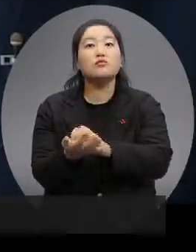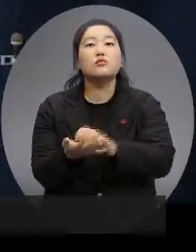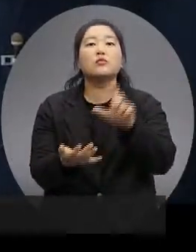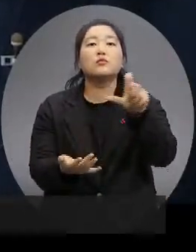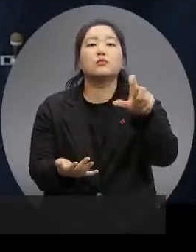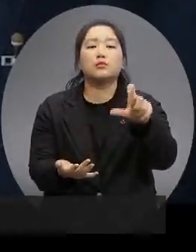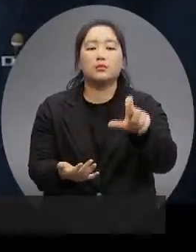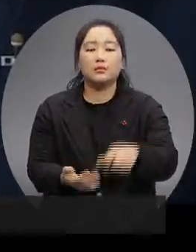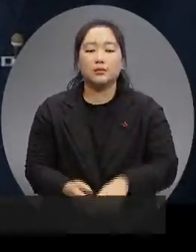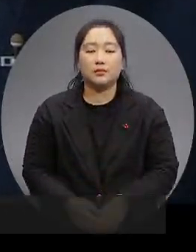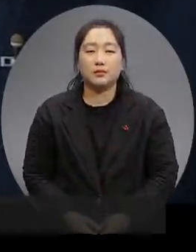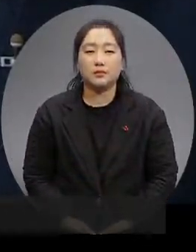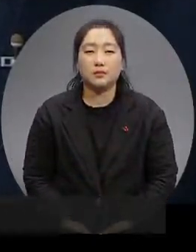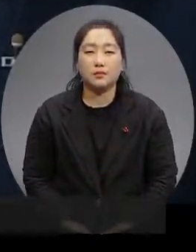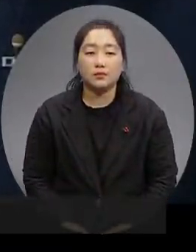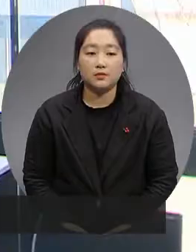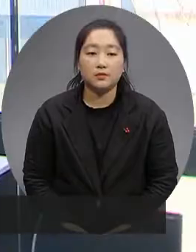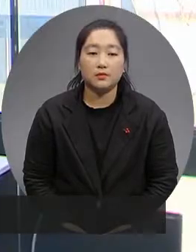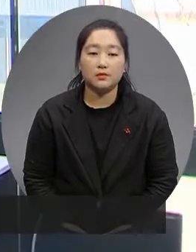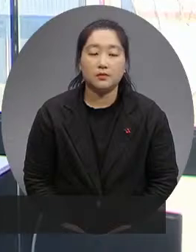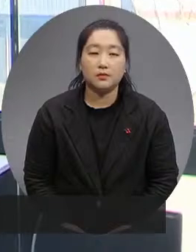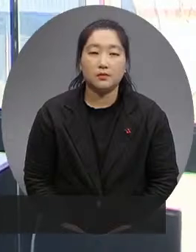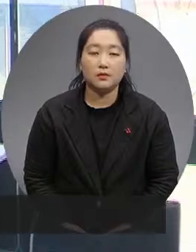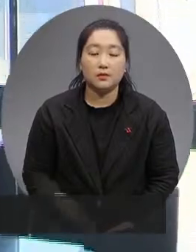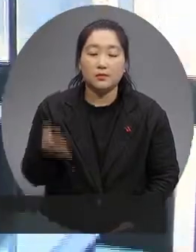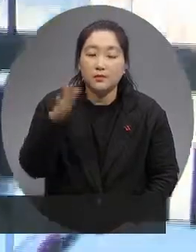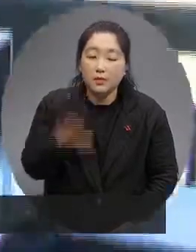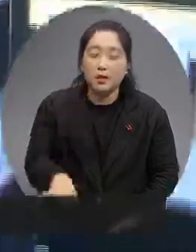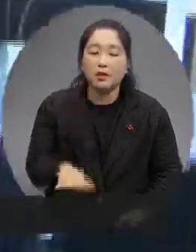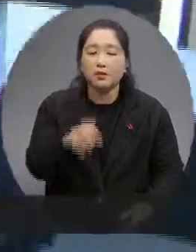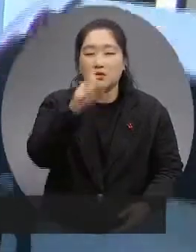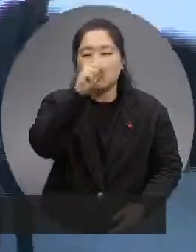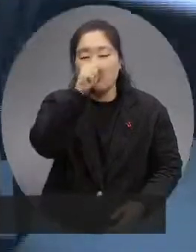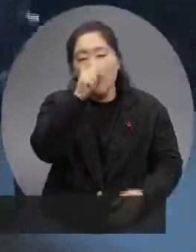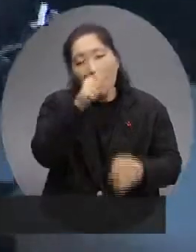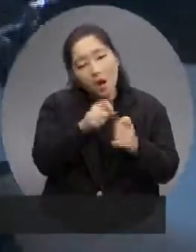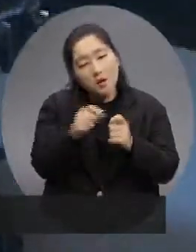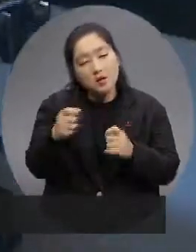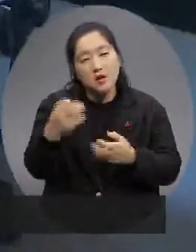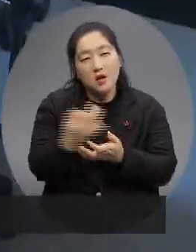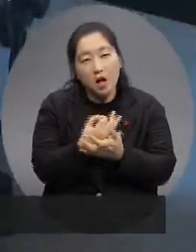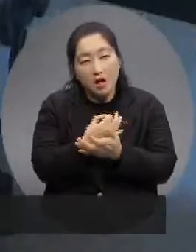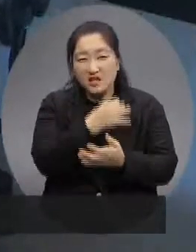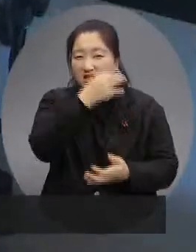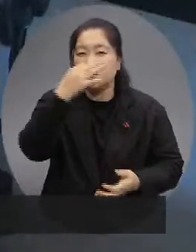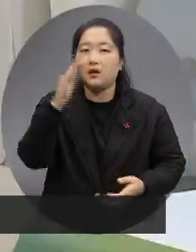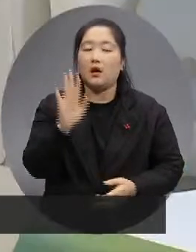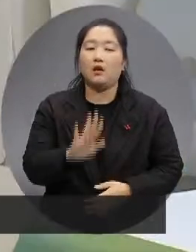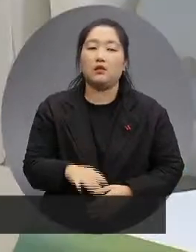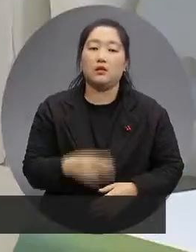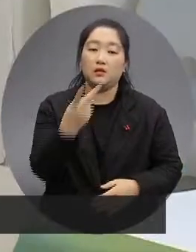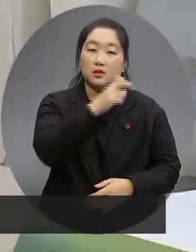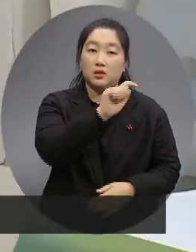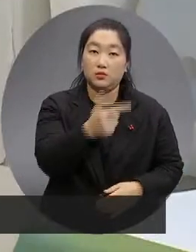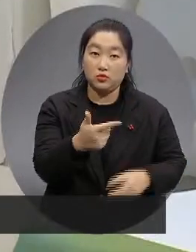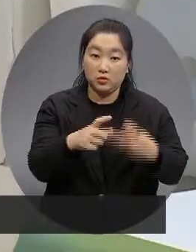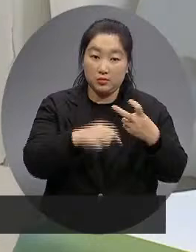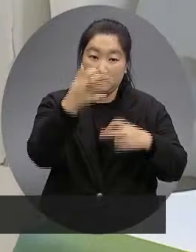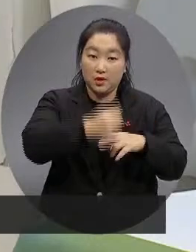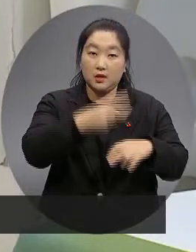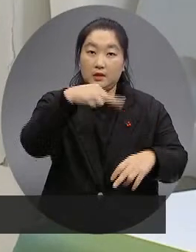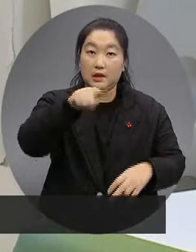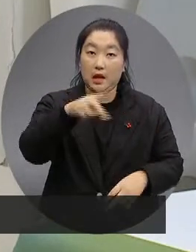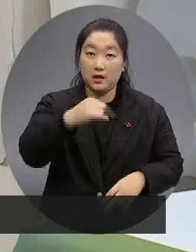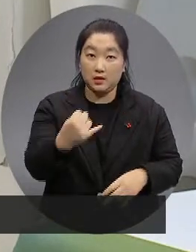손님들이 이제 비행기를 타고 왔으니까요. 하지만 좋은 시절은 오래가지 않았습니다. 2016년 말 사드 배치로